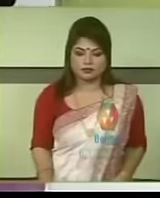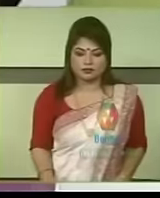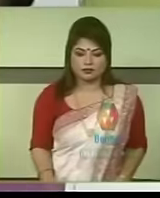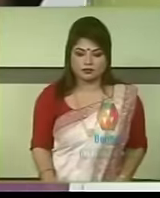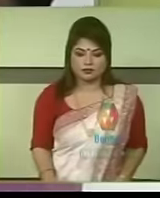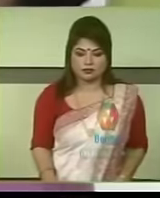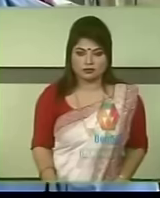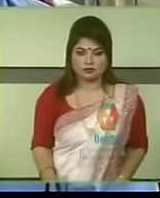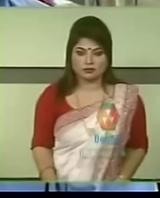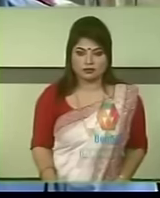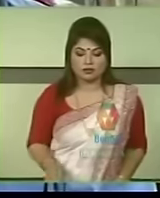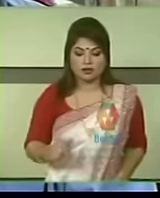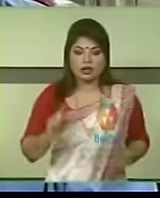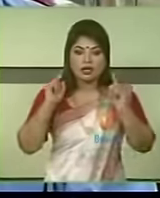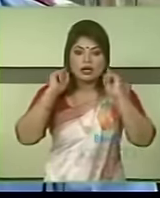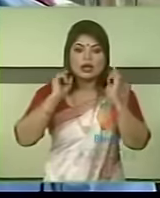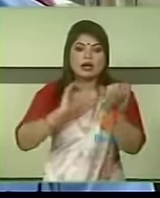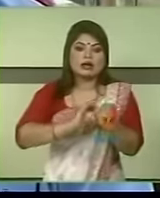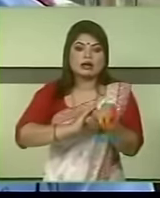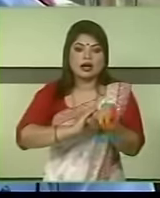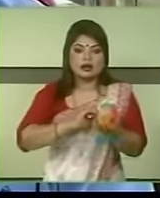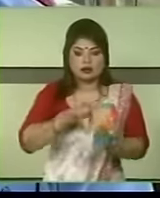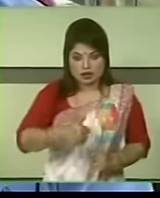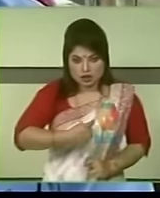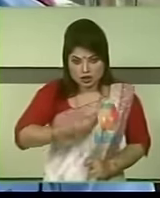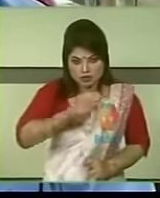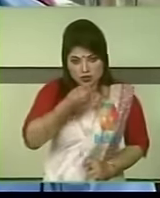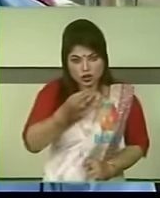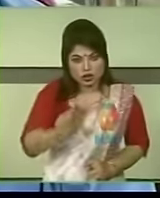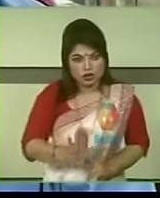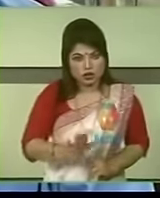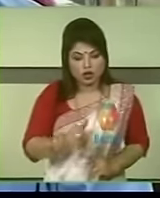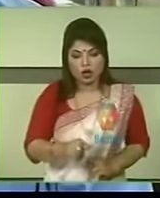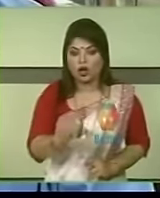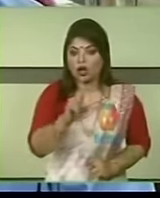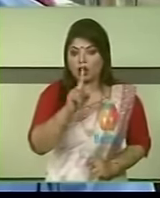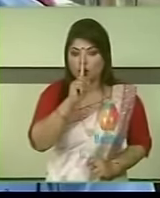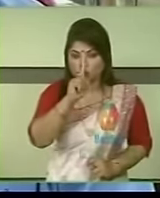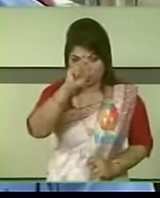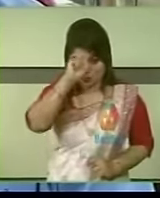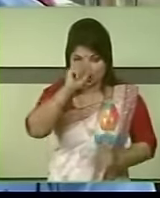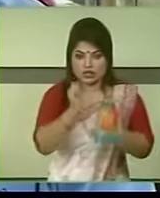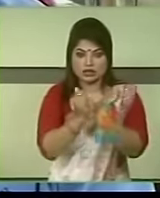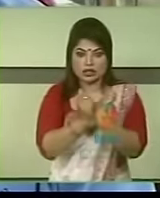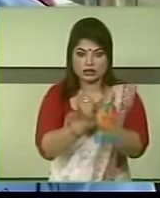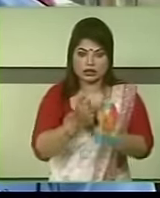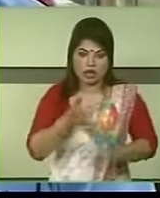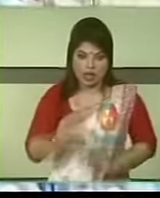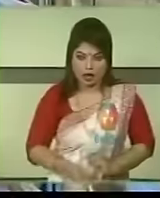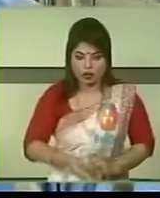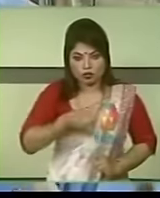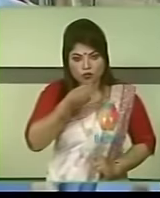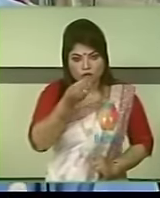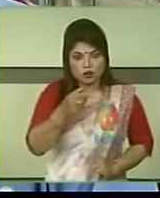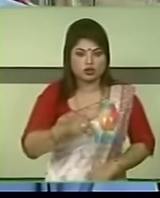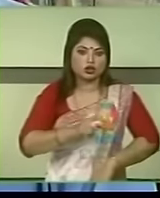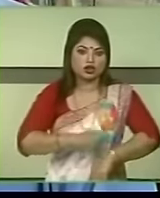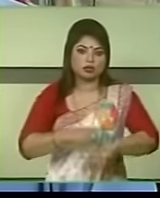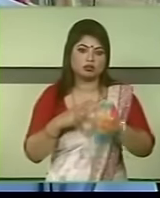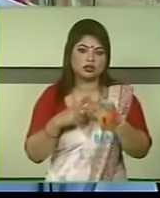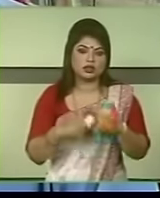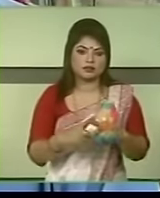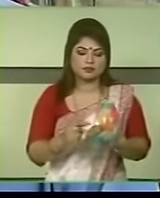প্রাণ গোপাল দত্ত। ওয়েলফেয়ার স্টেট হিসাবে আমি মনে করি মাননীয় প্রধানমন্ত্রীর এই ঘোষণাটা সময় উপযোগী। মাননীয় প্রধানমন্ত্রী